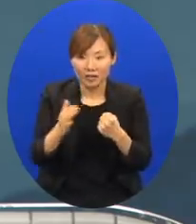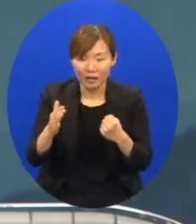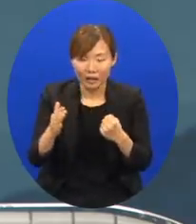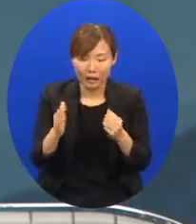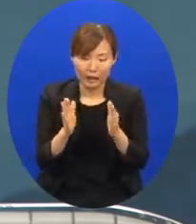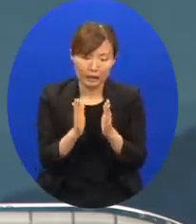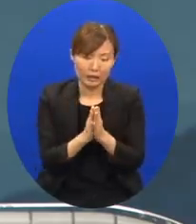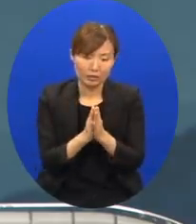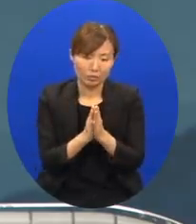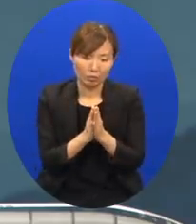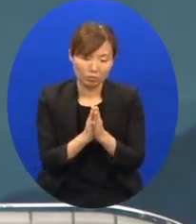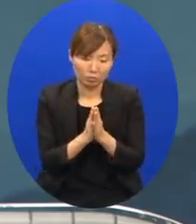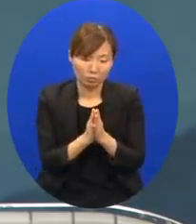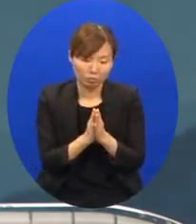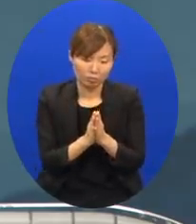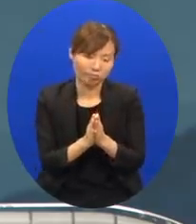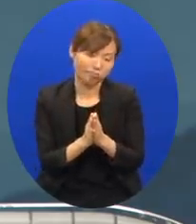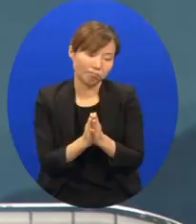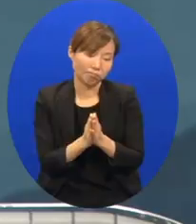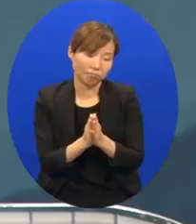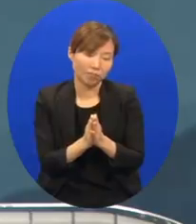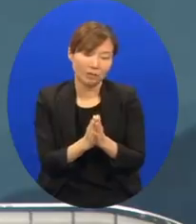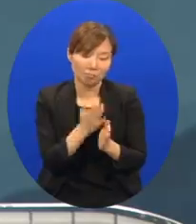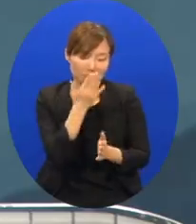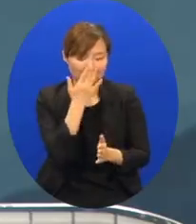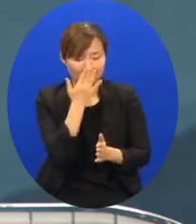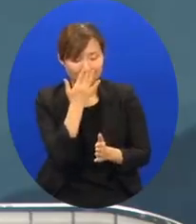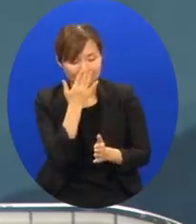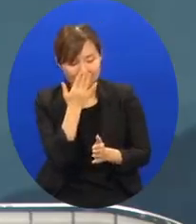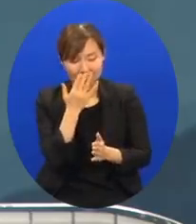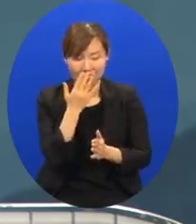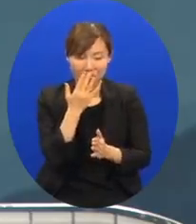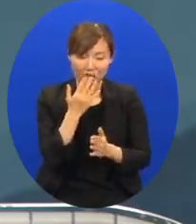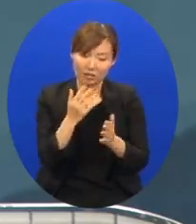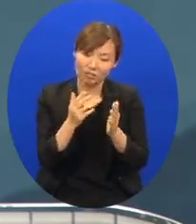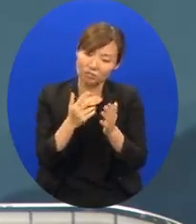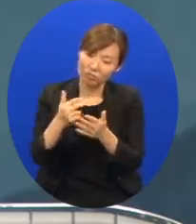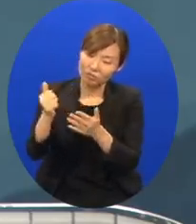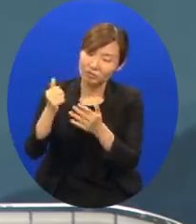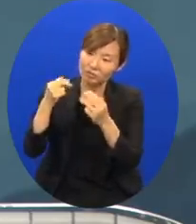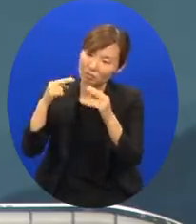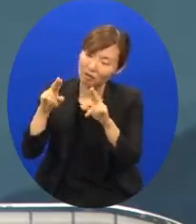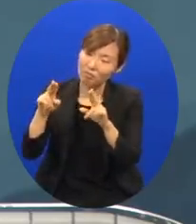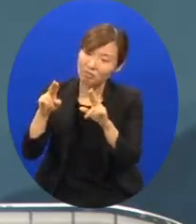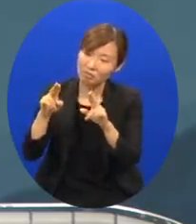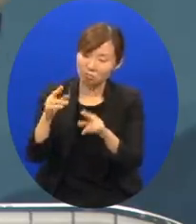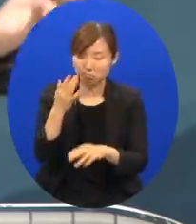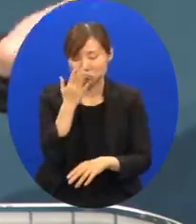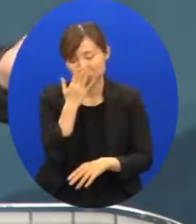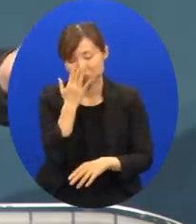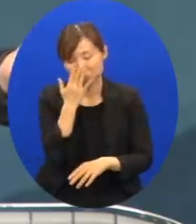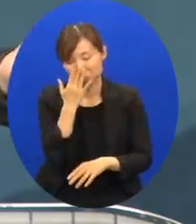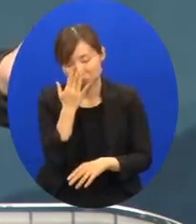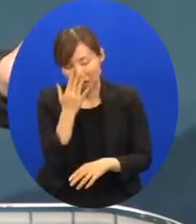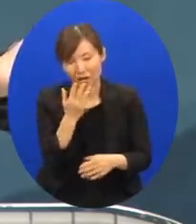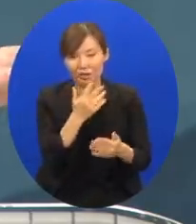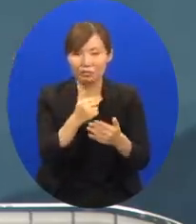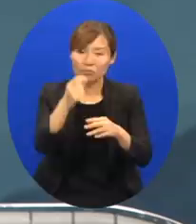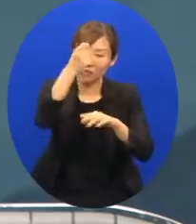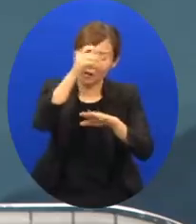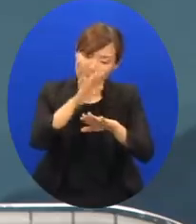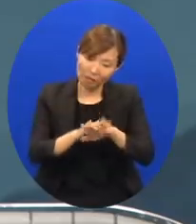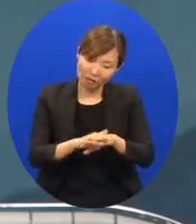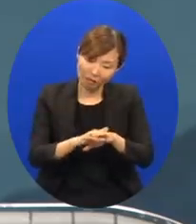안하고 성경 돌지 않고 매일 주님 바라보는 생활도 중단해 버리고 주일 예배도 안나오고